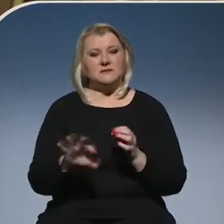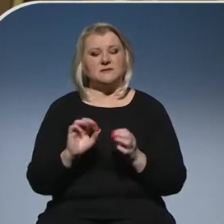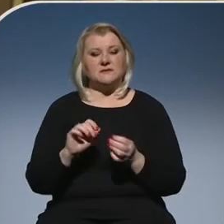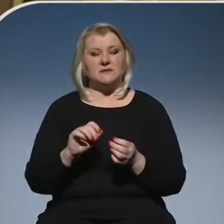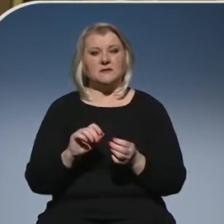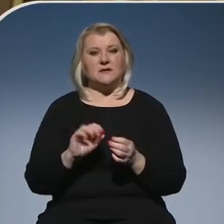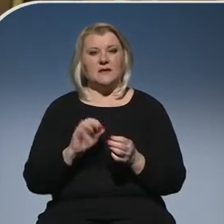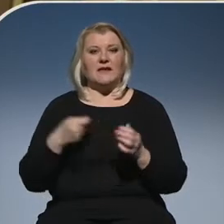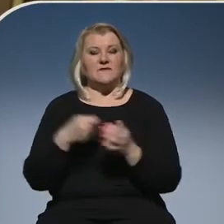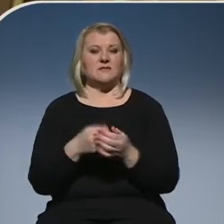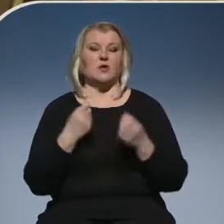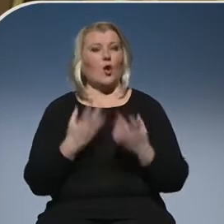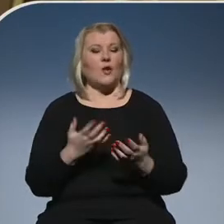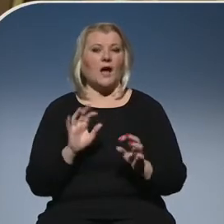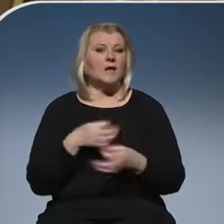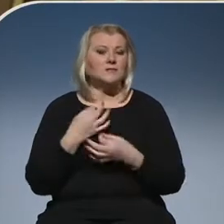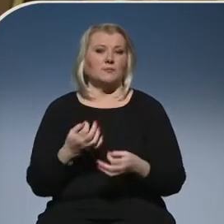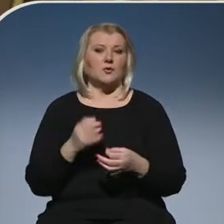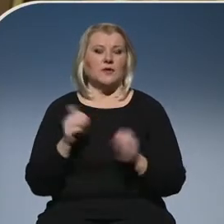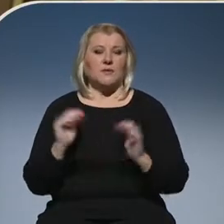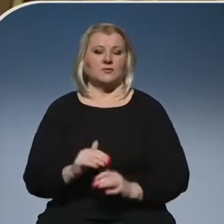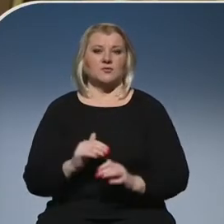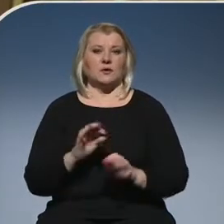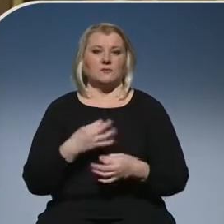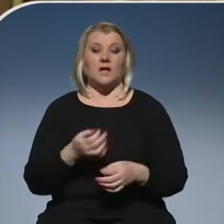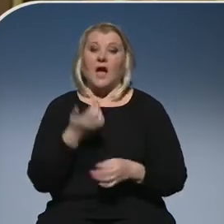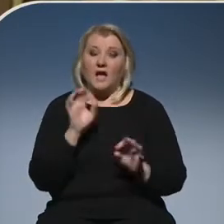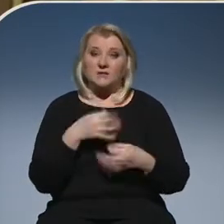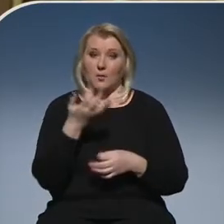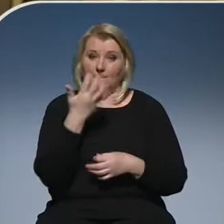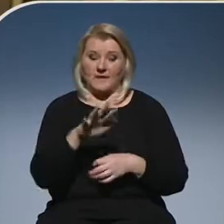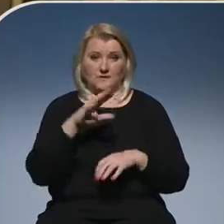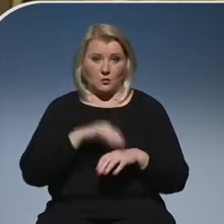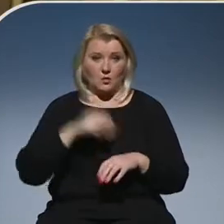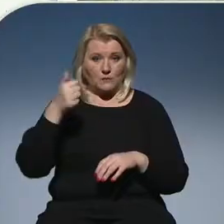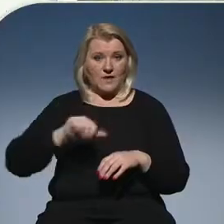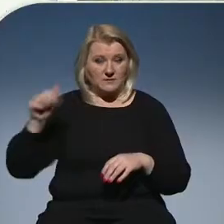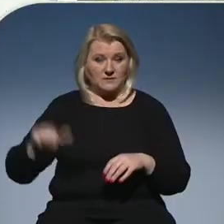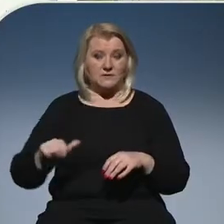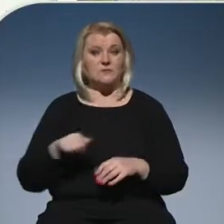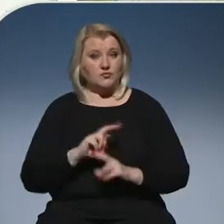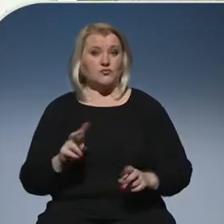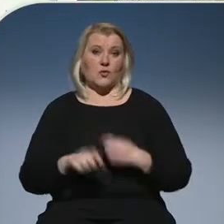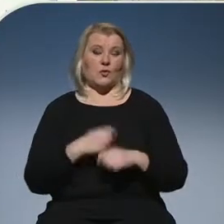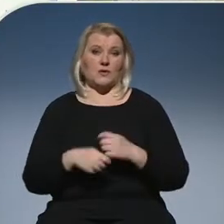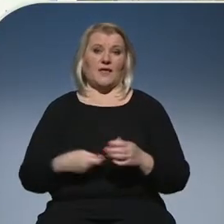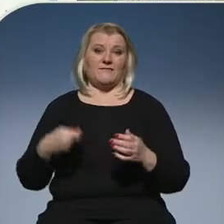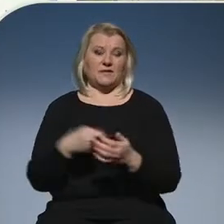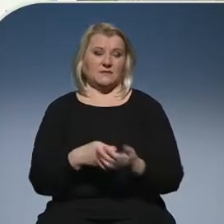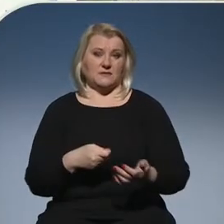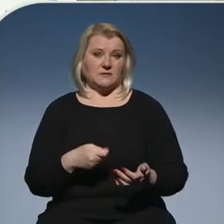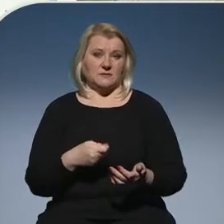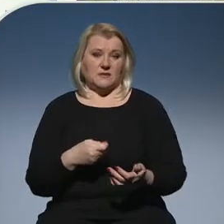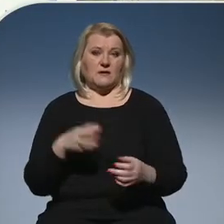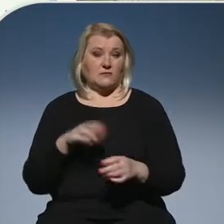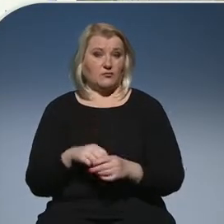to minimum, kdy už stojí za to o tom? To minimum reálně dosažitelné je 500 korun měsíčně. Už s tím se dá investovat a do velmi široce